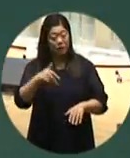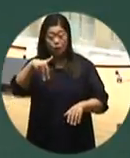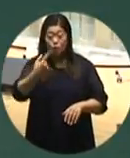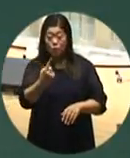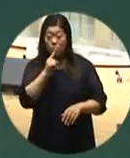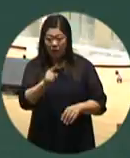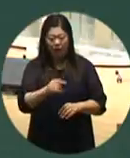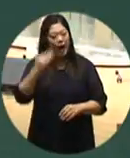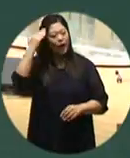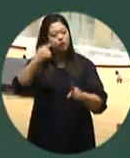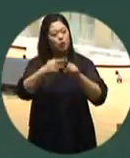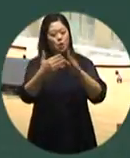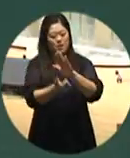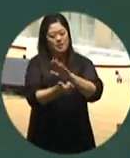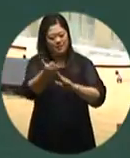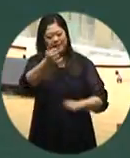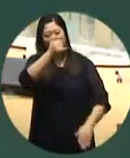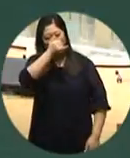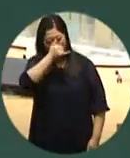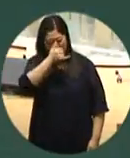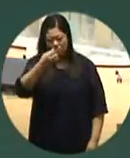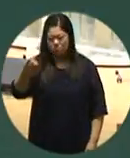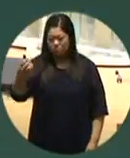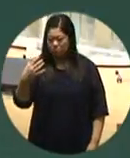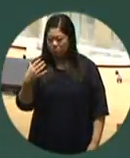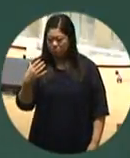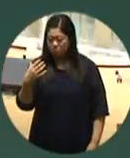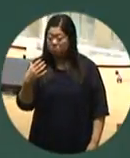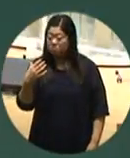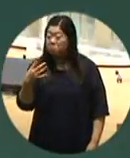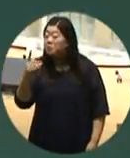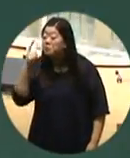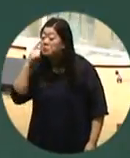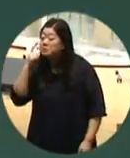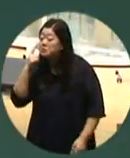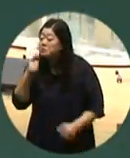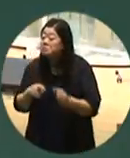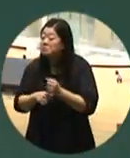Korean church but he said there is hope for the Korean church. 왜요 이렇게 물으니까